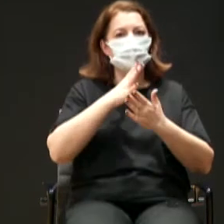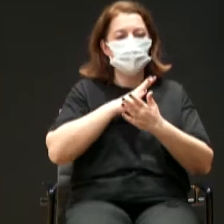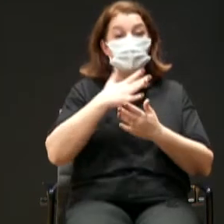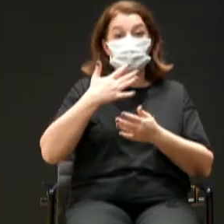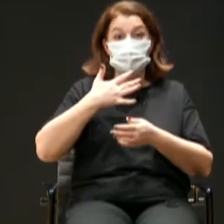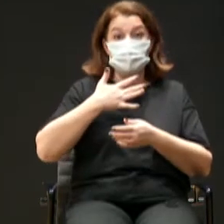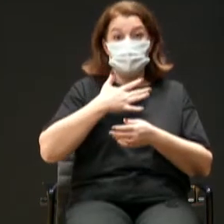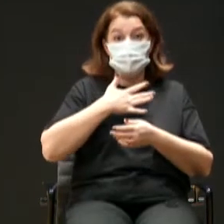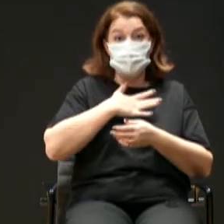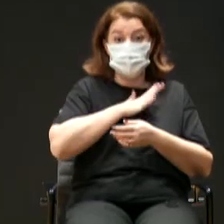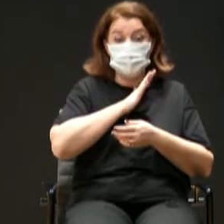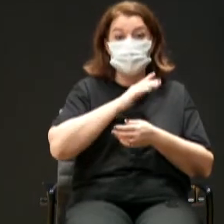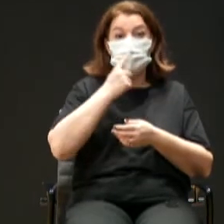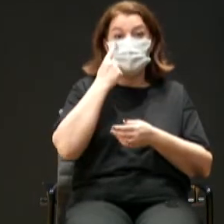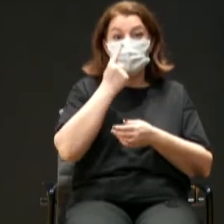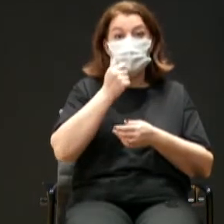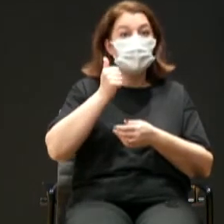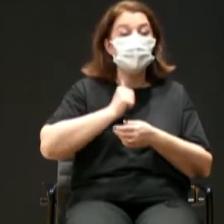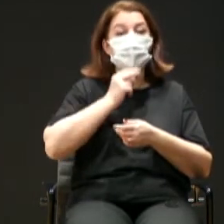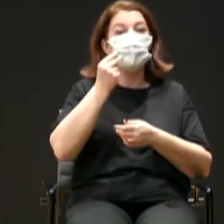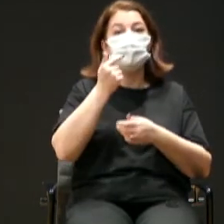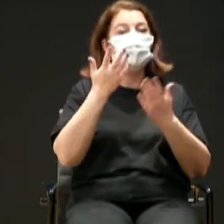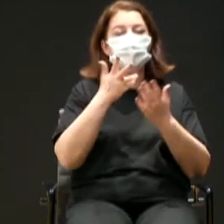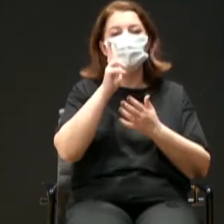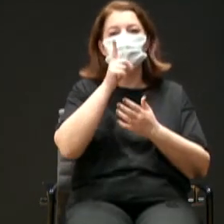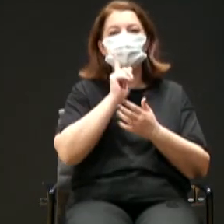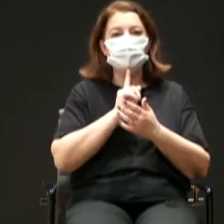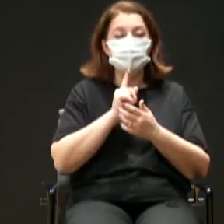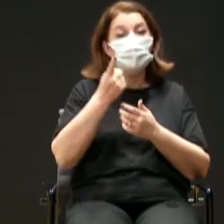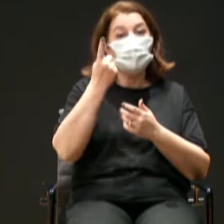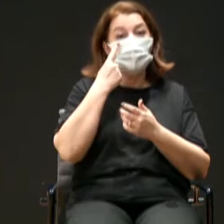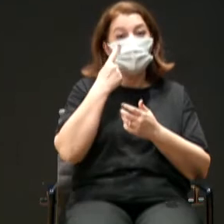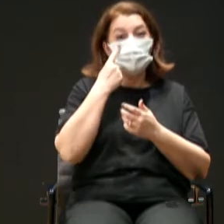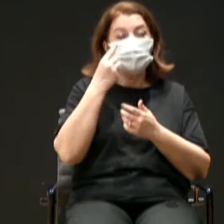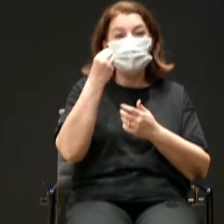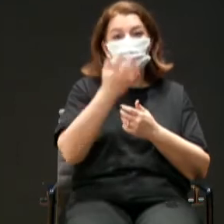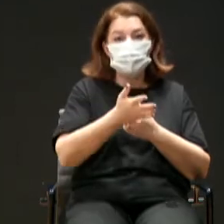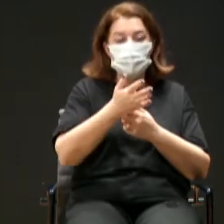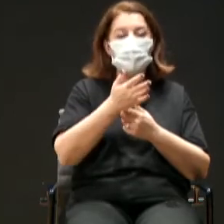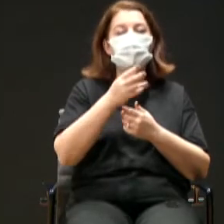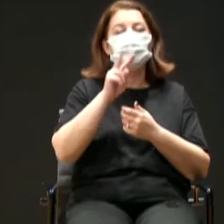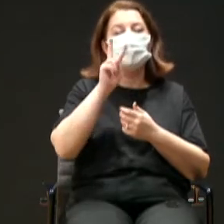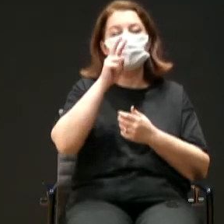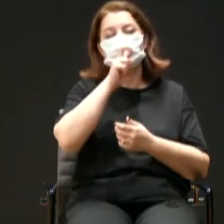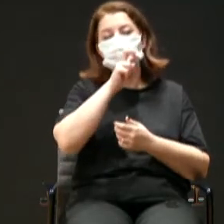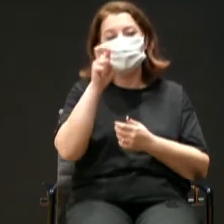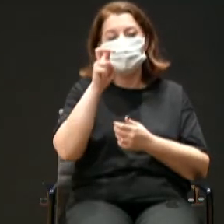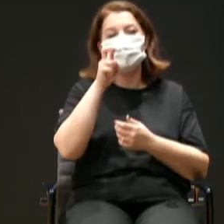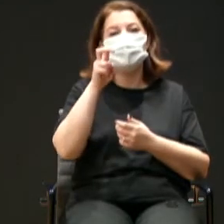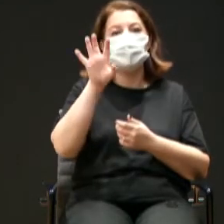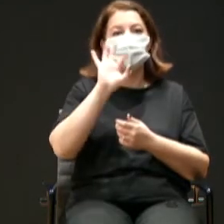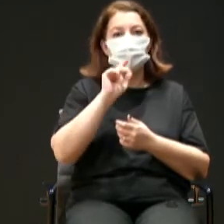Halk Partisi'nin asgari ücret önerisi 3100 liraydı. Hükümetin verdiği AGİ dahil 2880